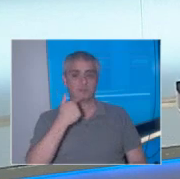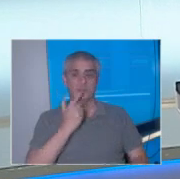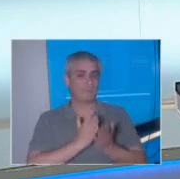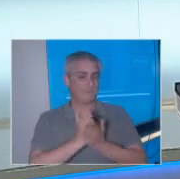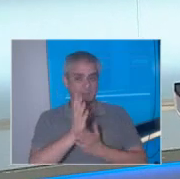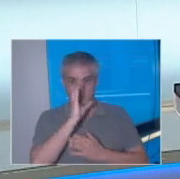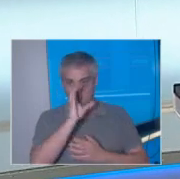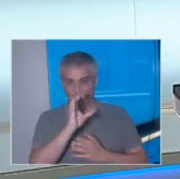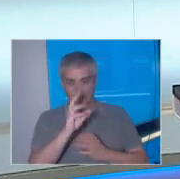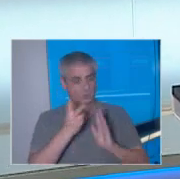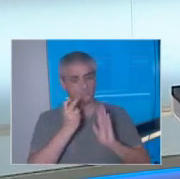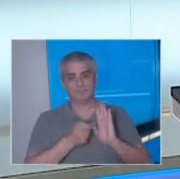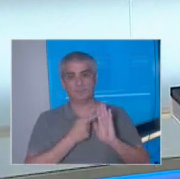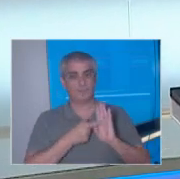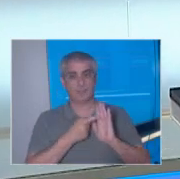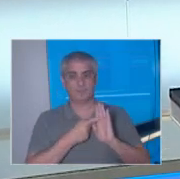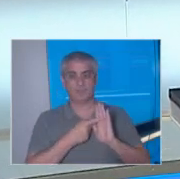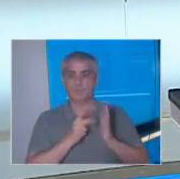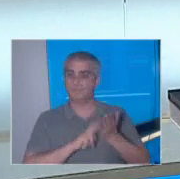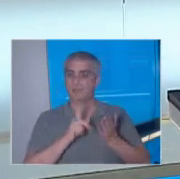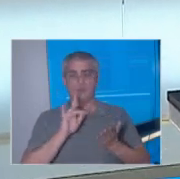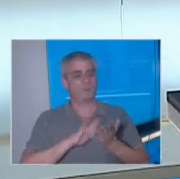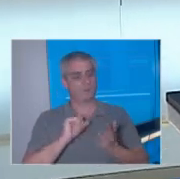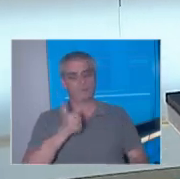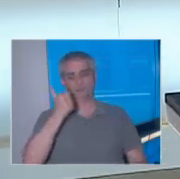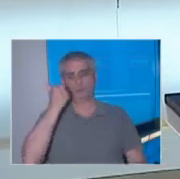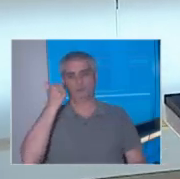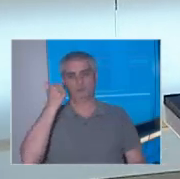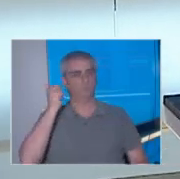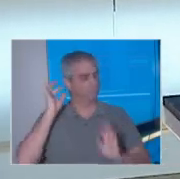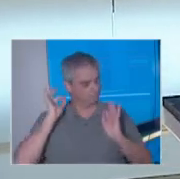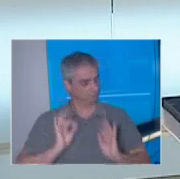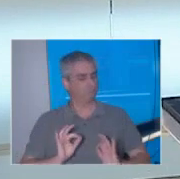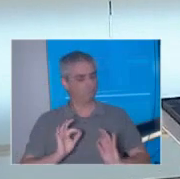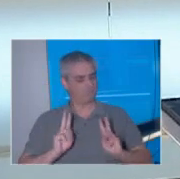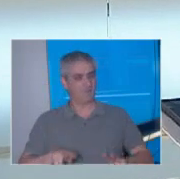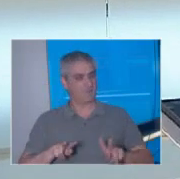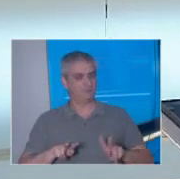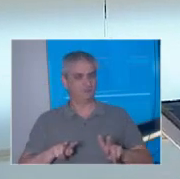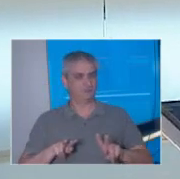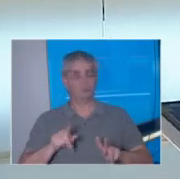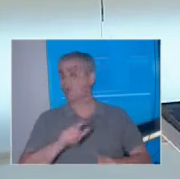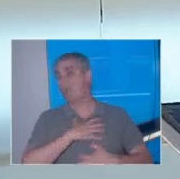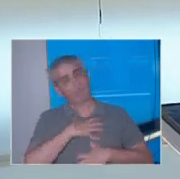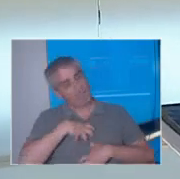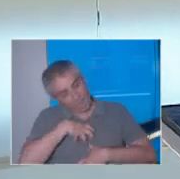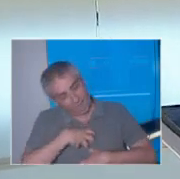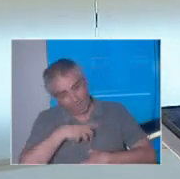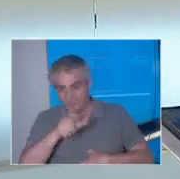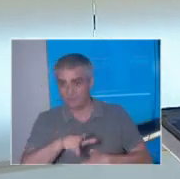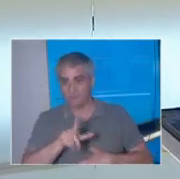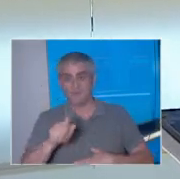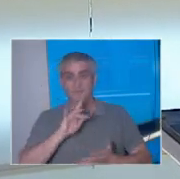האמת, צפיתי בו, אני חושב 20 פעם. מגיע לו את המקום הראשון. בי פאר, הוא קרא אותי מצחוק. הוא